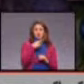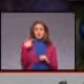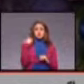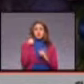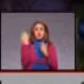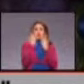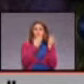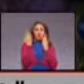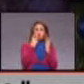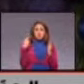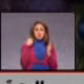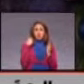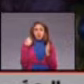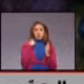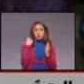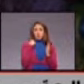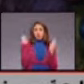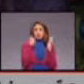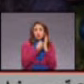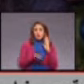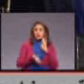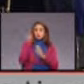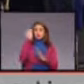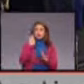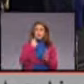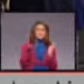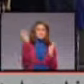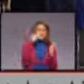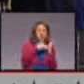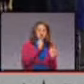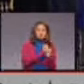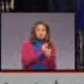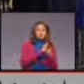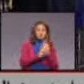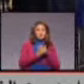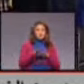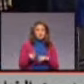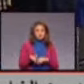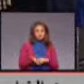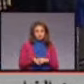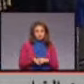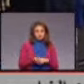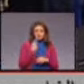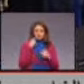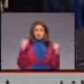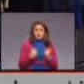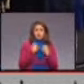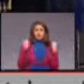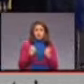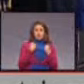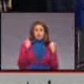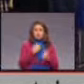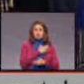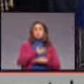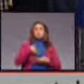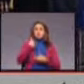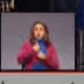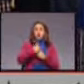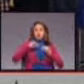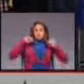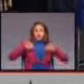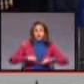ليهم اي لازمه كنت ما تستمني اصلا ماتعلمتش الشغل مثلا كتخصص بتاع حقوق تقعد تدرب مع محامي فتره ما فيش فلوس حتى